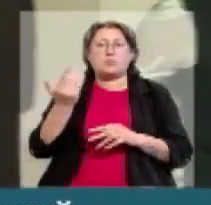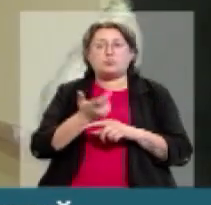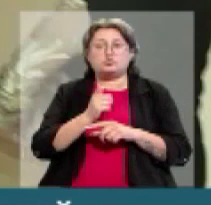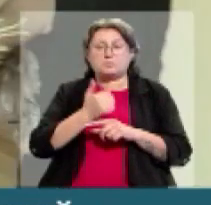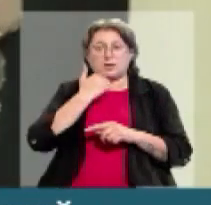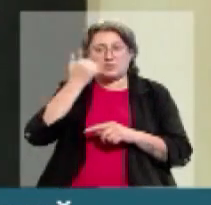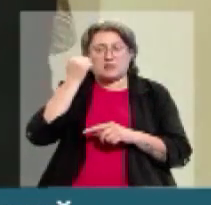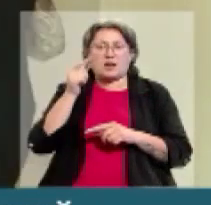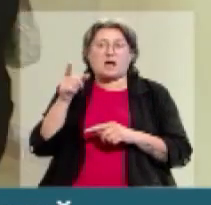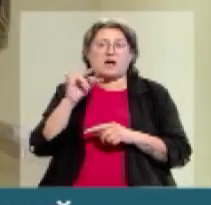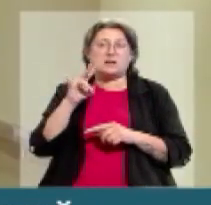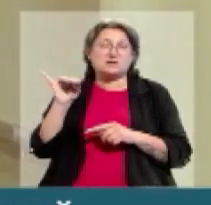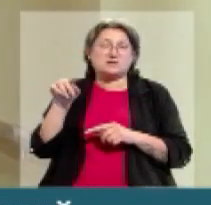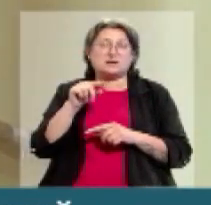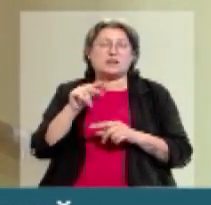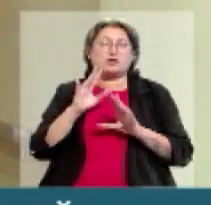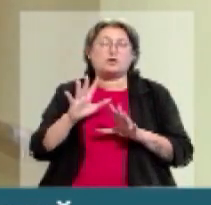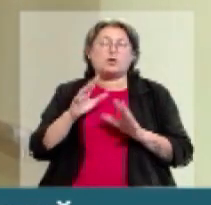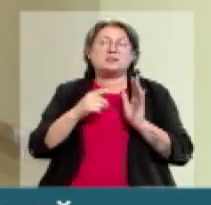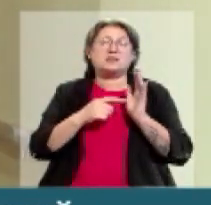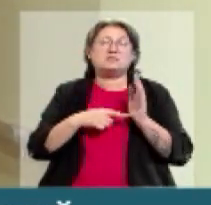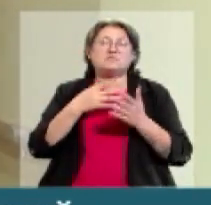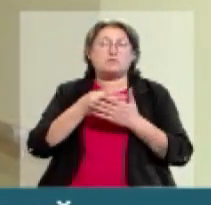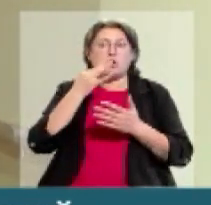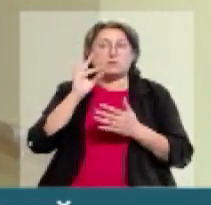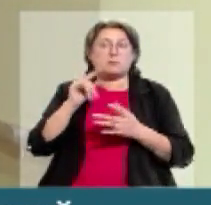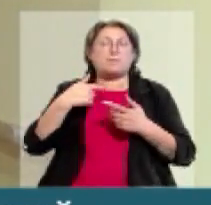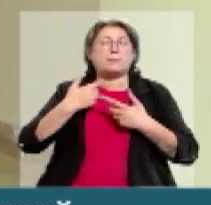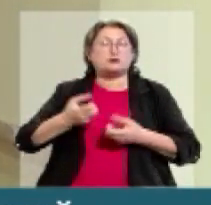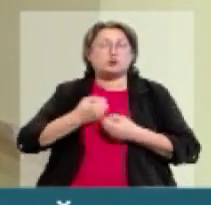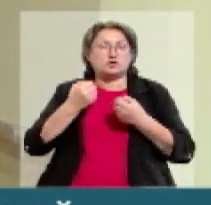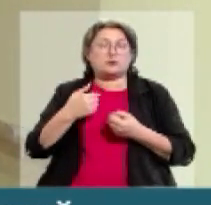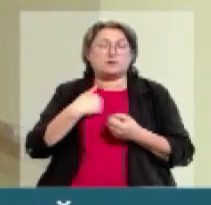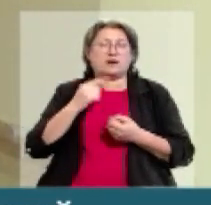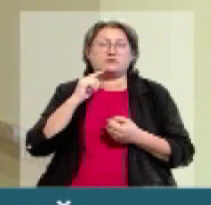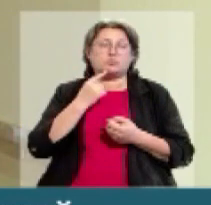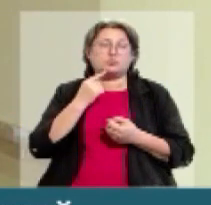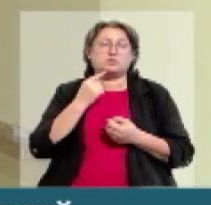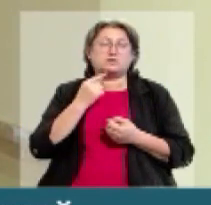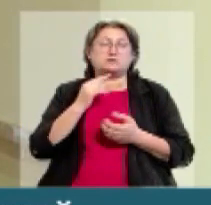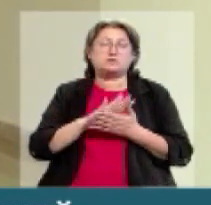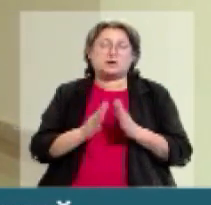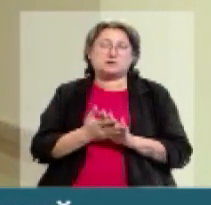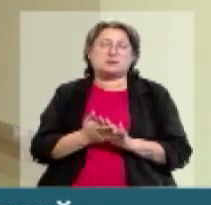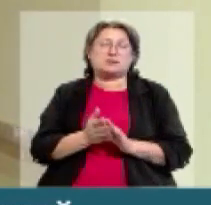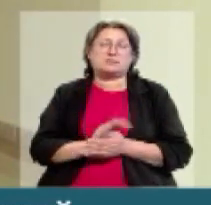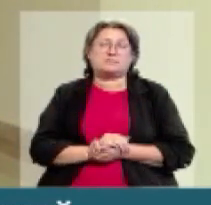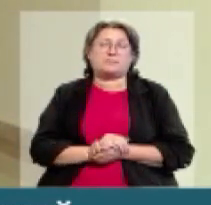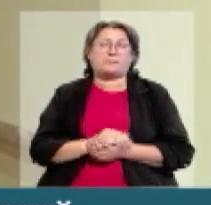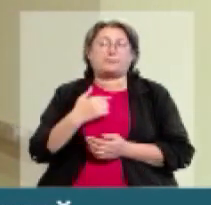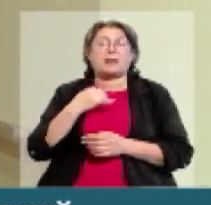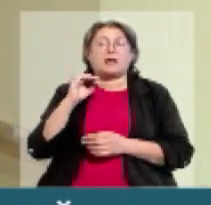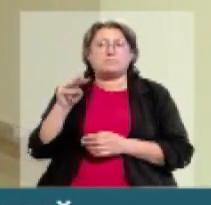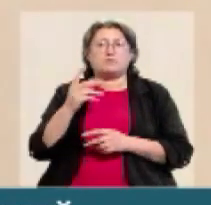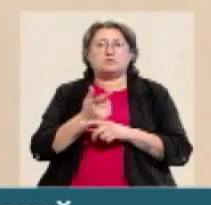потому что они не только делились опытом, но также и поддерживали меня в трудных ситуациях. Я им